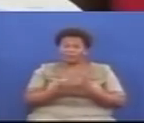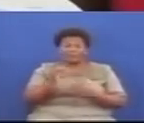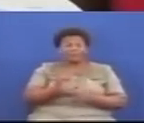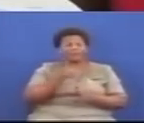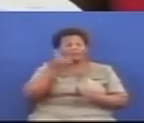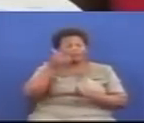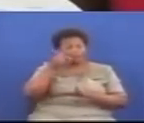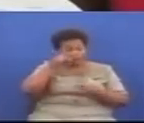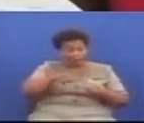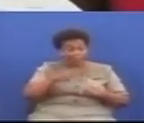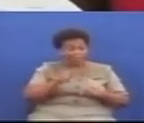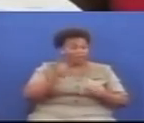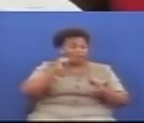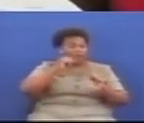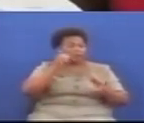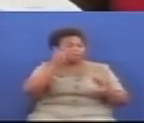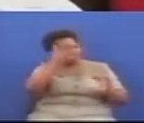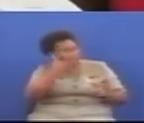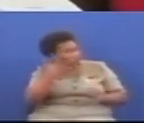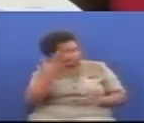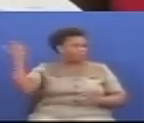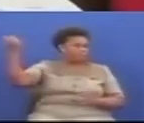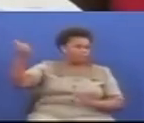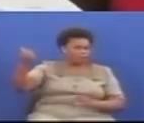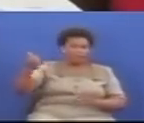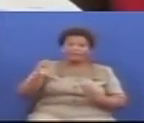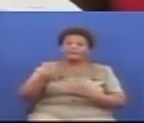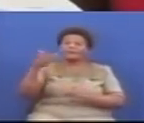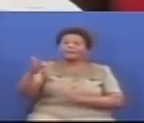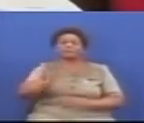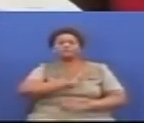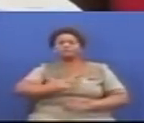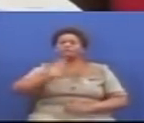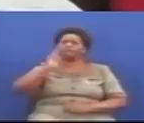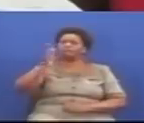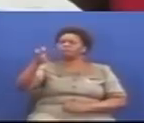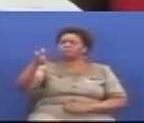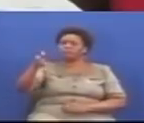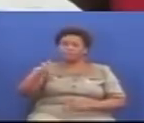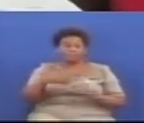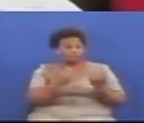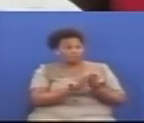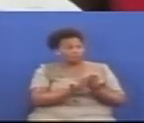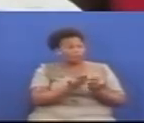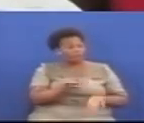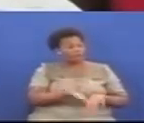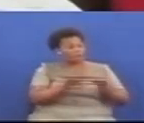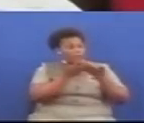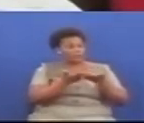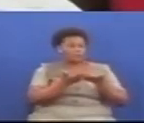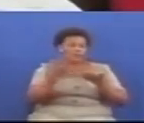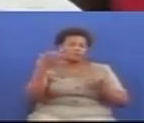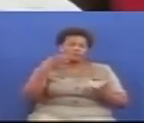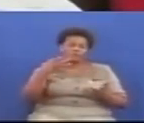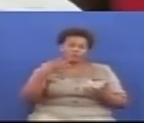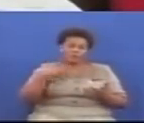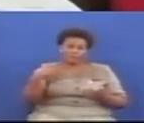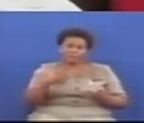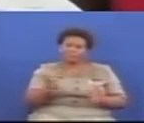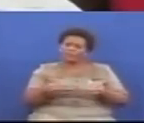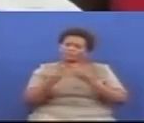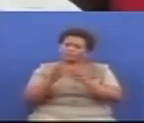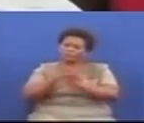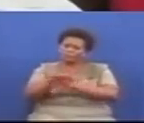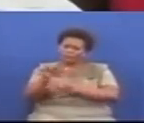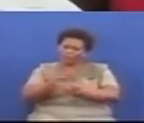katika manyumbani au madukani. Kwa hivyo mimi naomba mheshimiwa naibu waziri atoe sheria gani hao watu wa